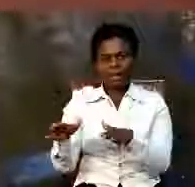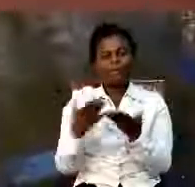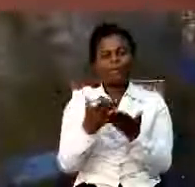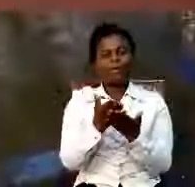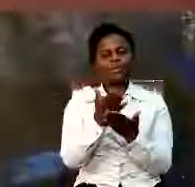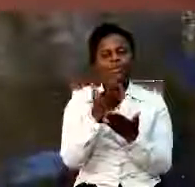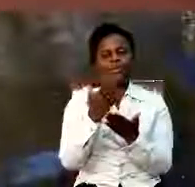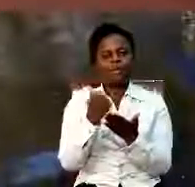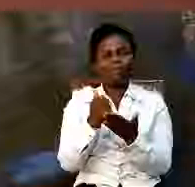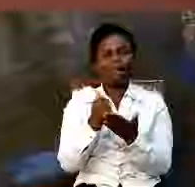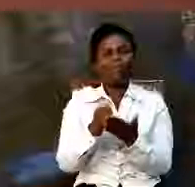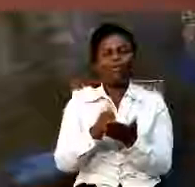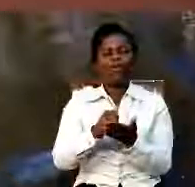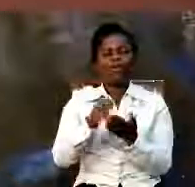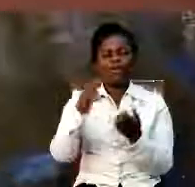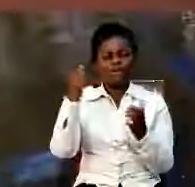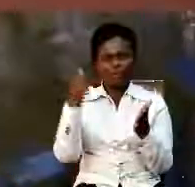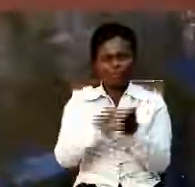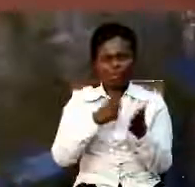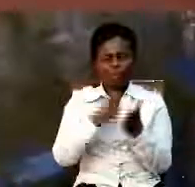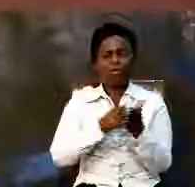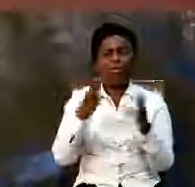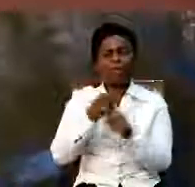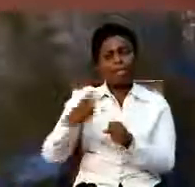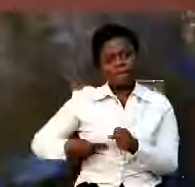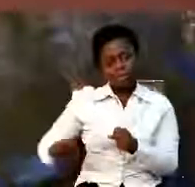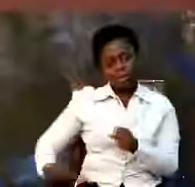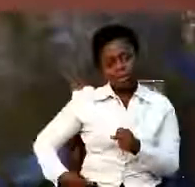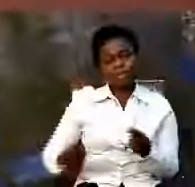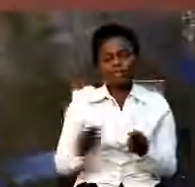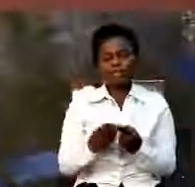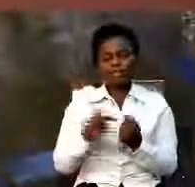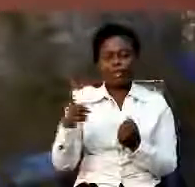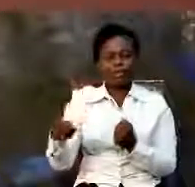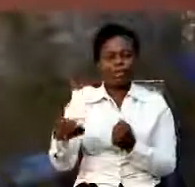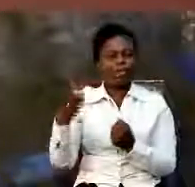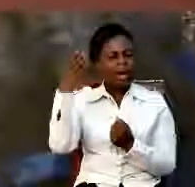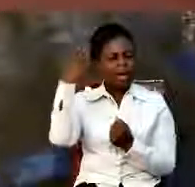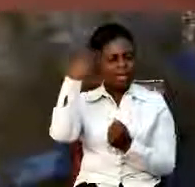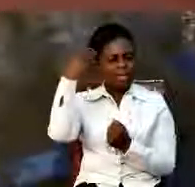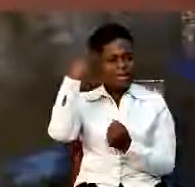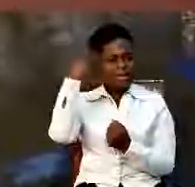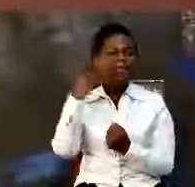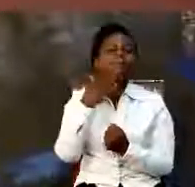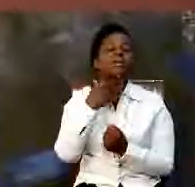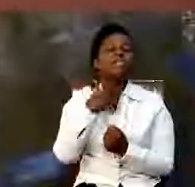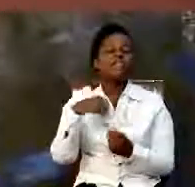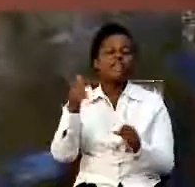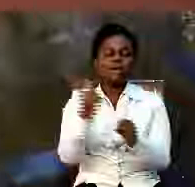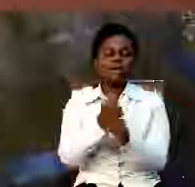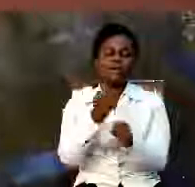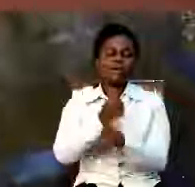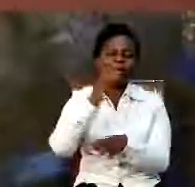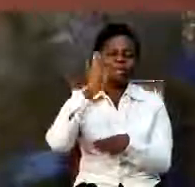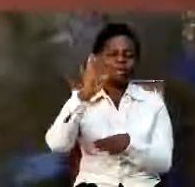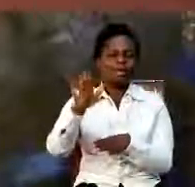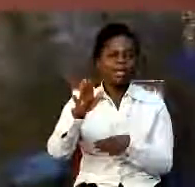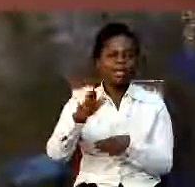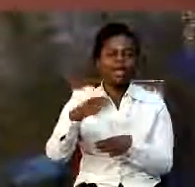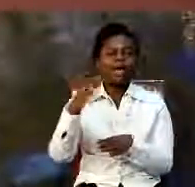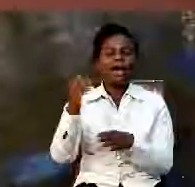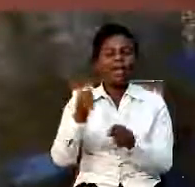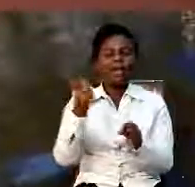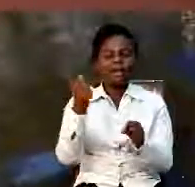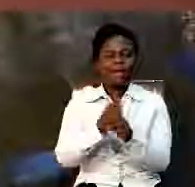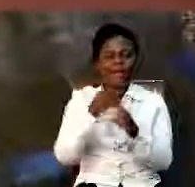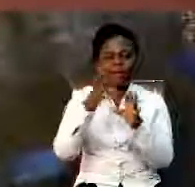sababu ni nadra kuwa na bosi wa namna hiyo, anayejali mahitaji ya mfanyakazi wake, anataka kuboresha mahitaji